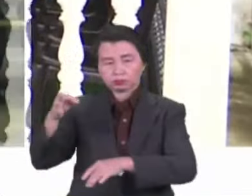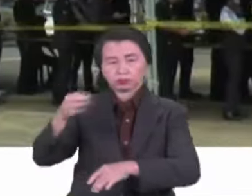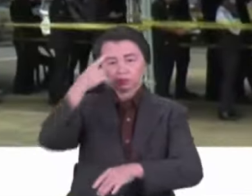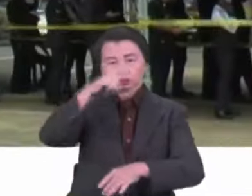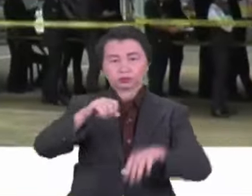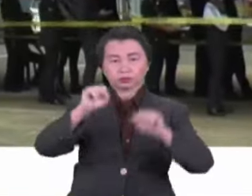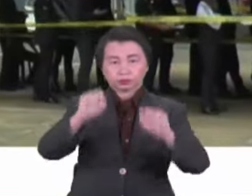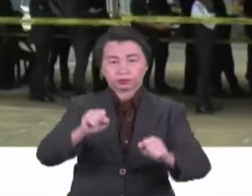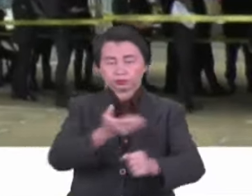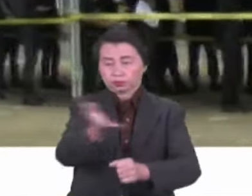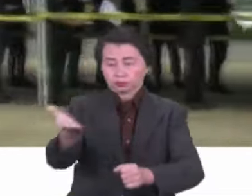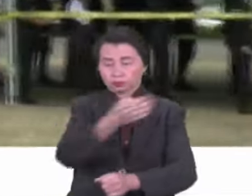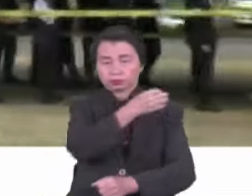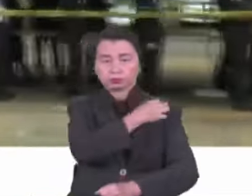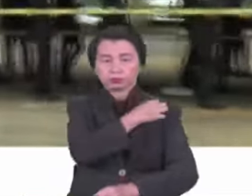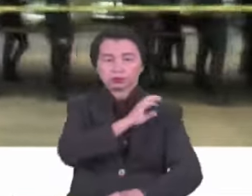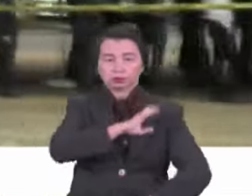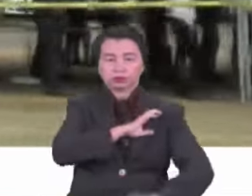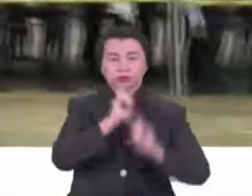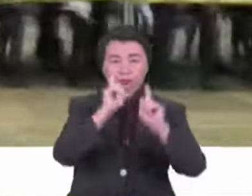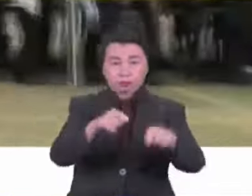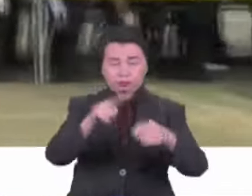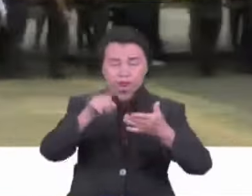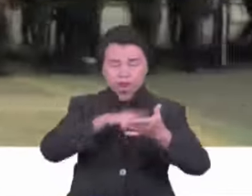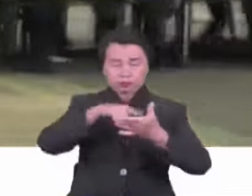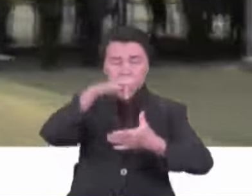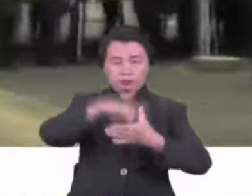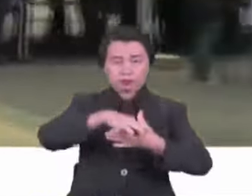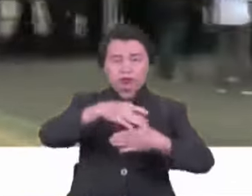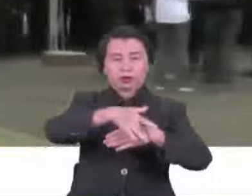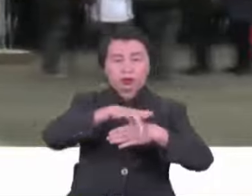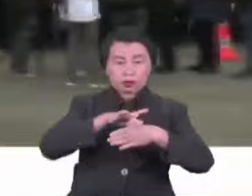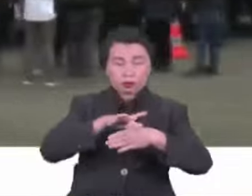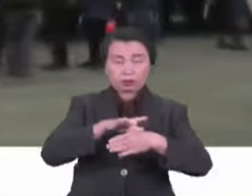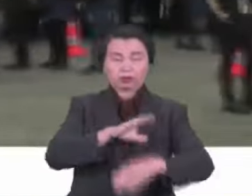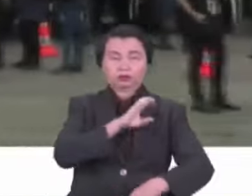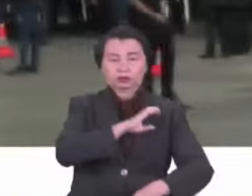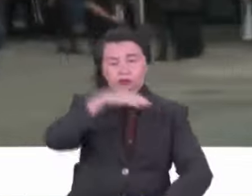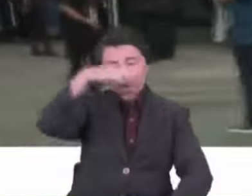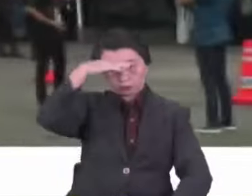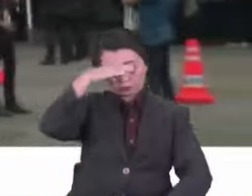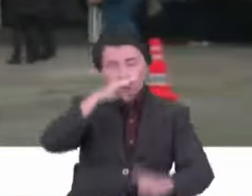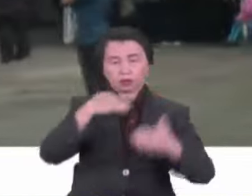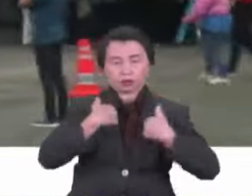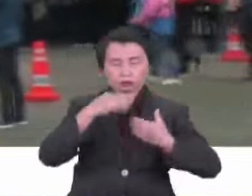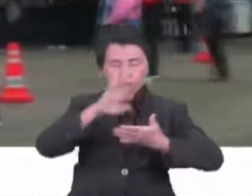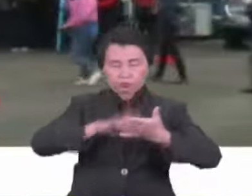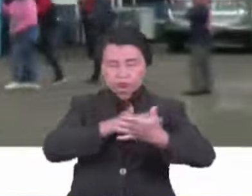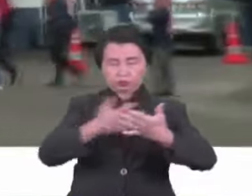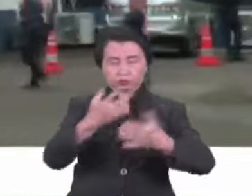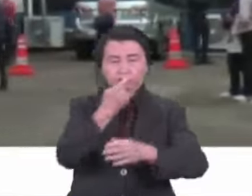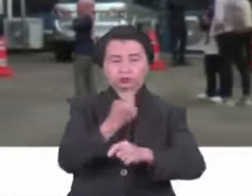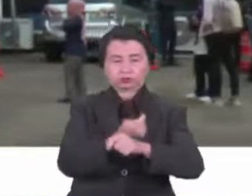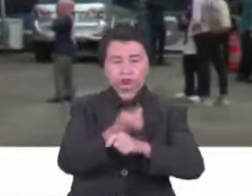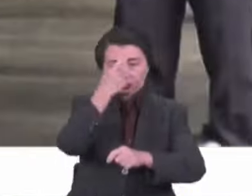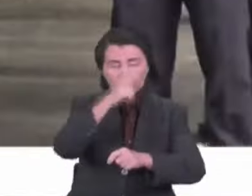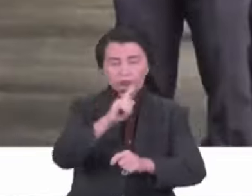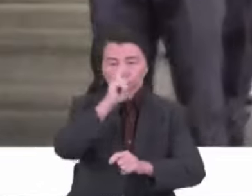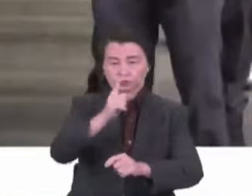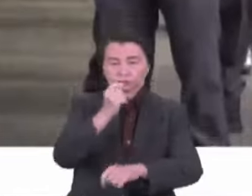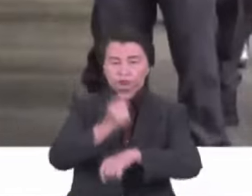Bagi membolehkan semua pegawai dan anggota polis menunaikan tanggungjawab sebagai pemilih awal, Polis Johor telah mengatur jadual bertugas. Ia bagi